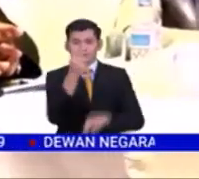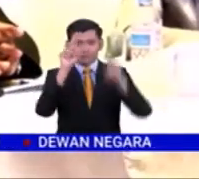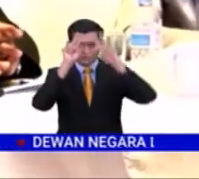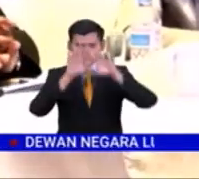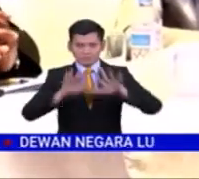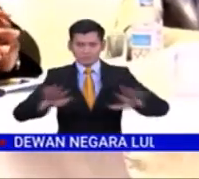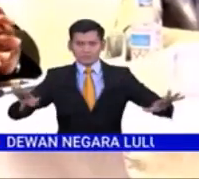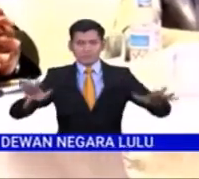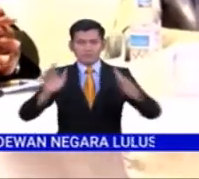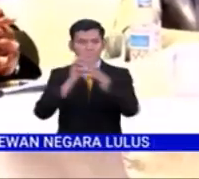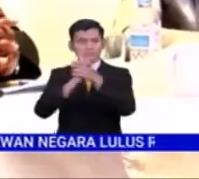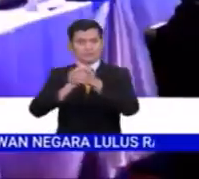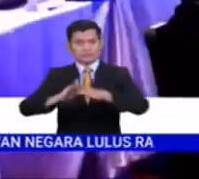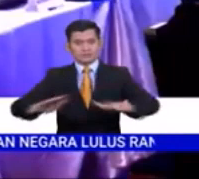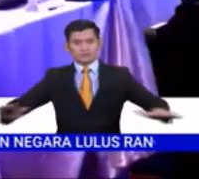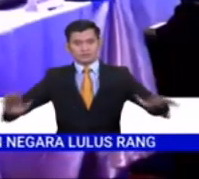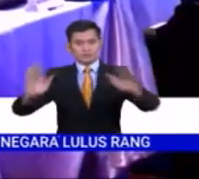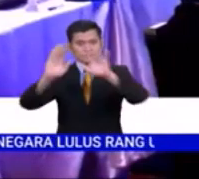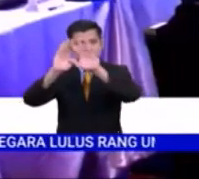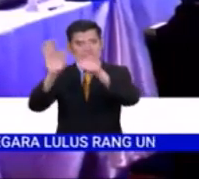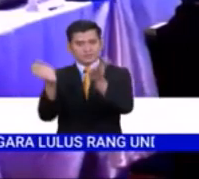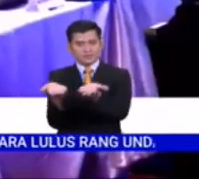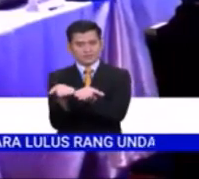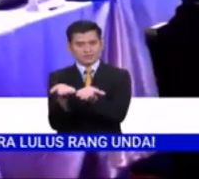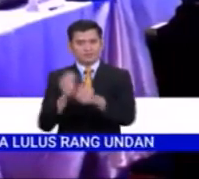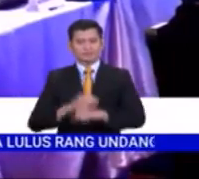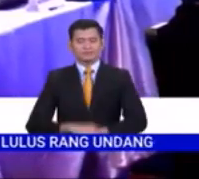dan keselamatan antarabangsa.